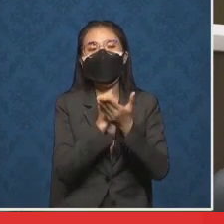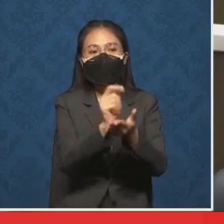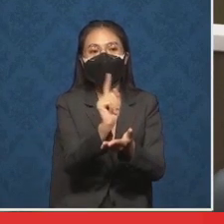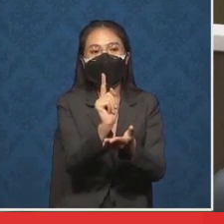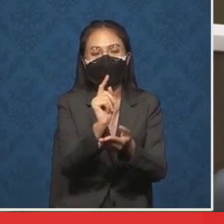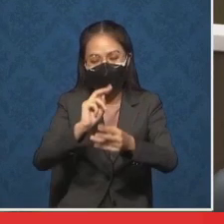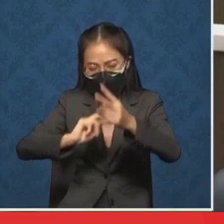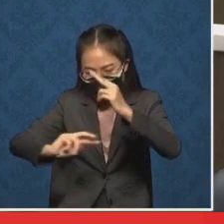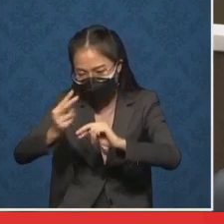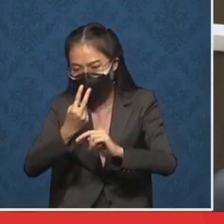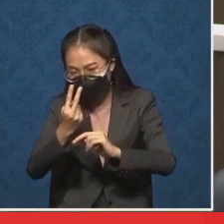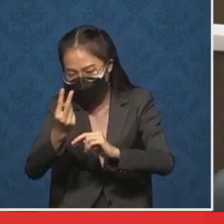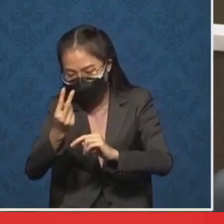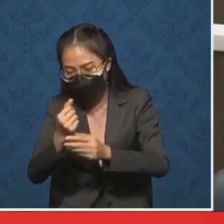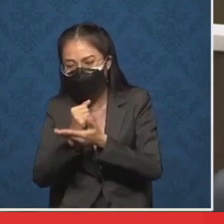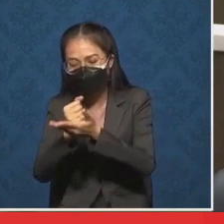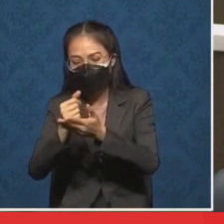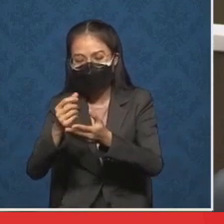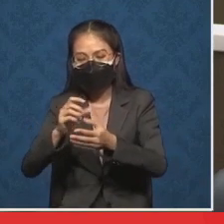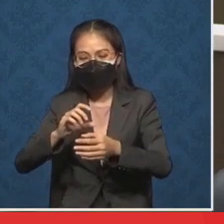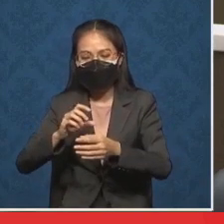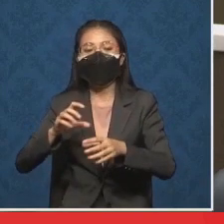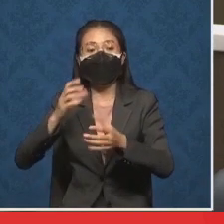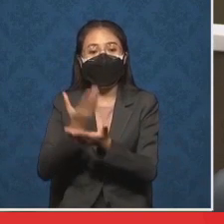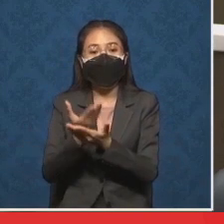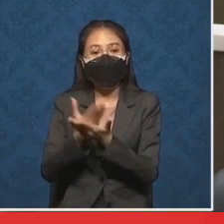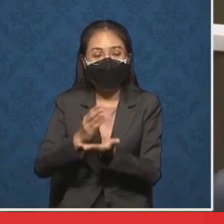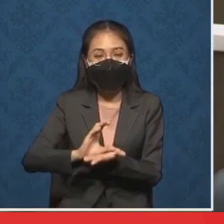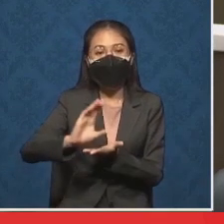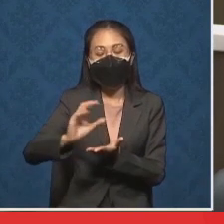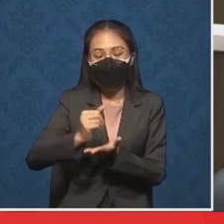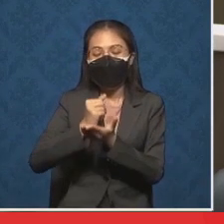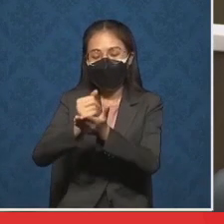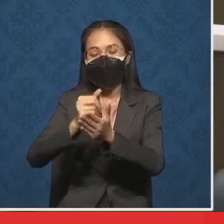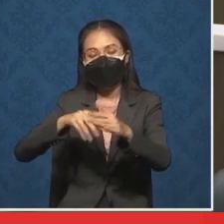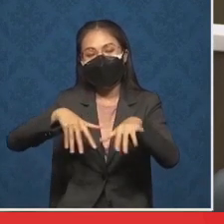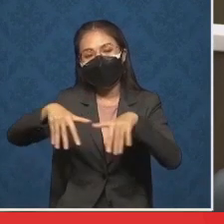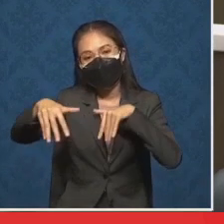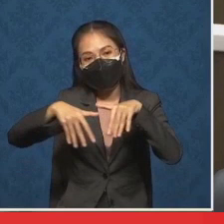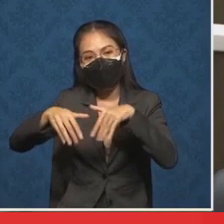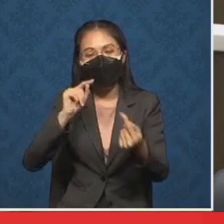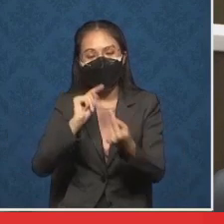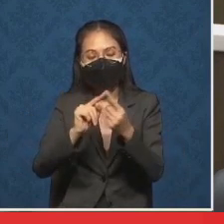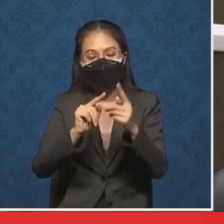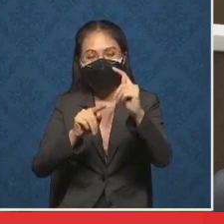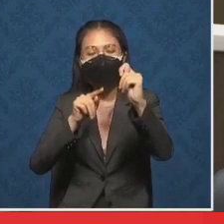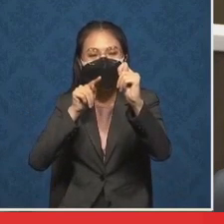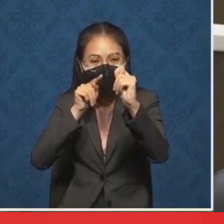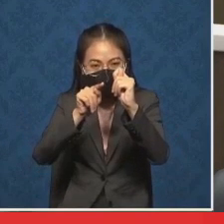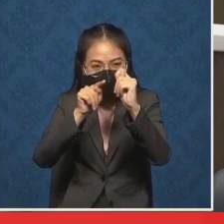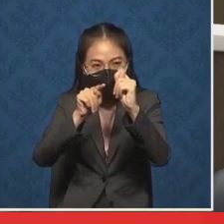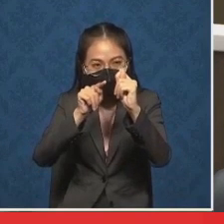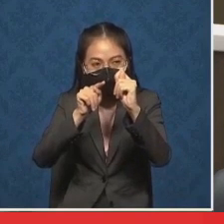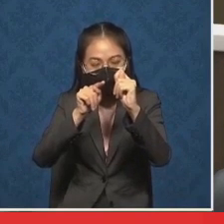ดูแล้วก็ช่วยจัดงบประมาณไปช่วยเหลือพี่น้องประชาชนที่ตำบลไผ่บูนอำเภอน้ำขุ่น